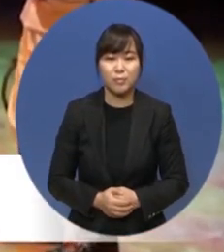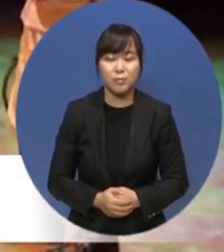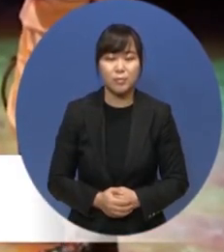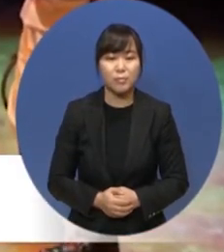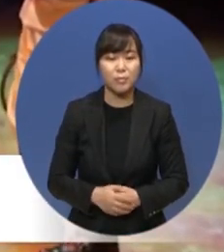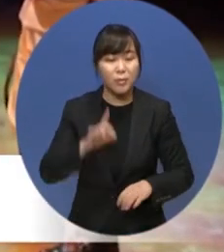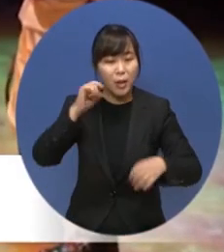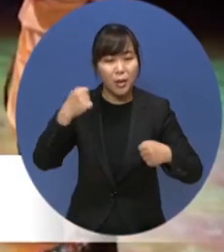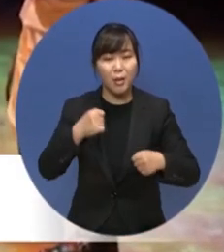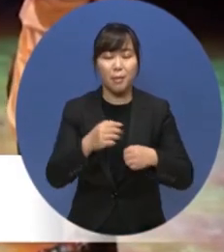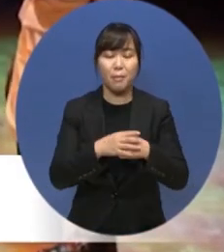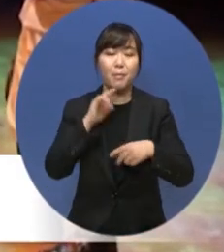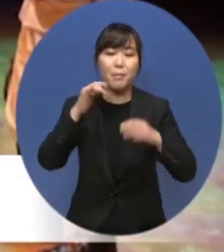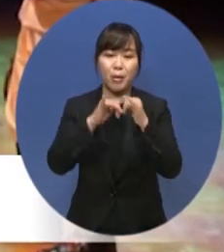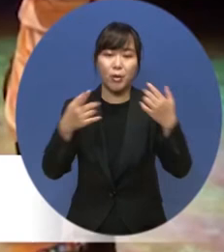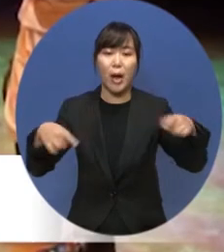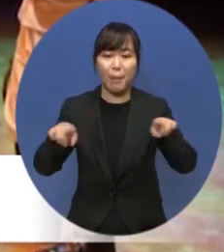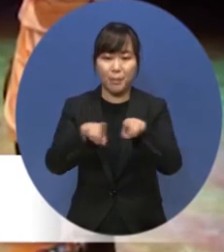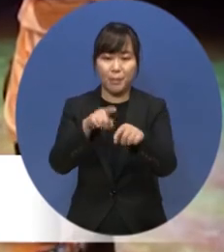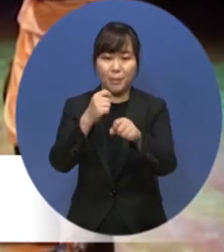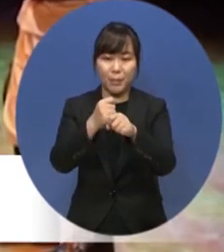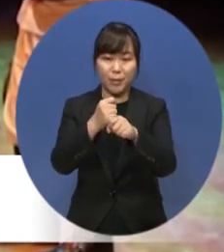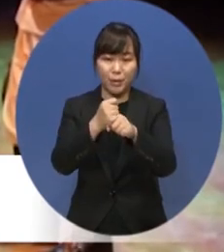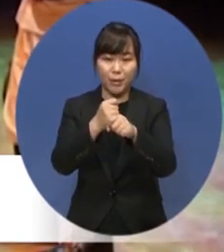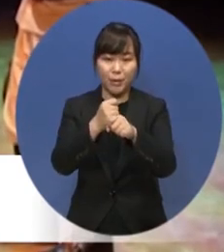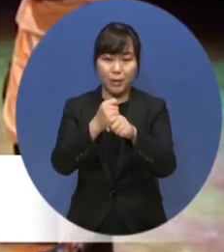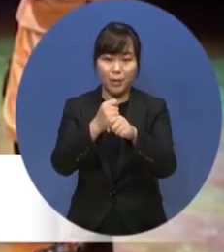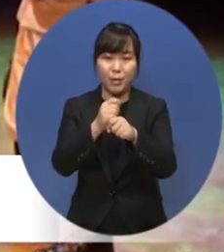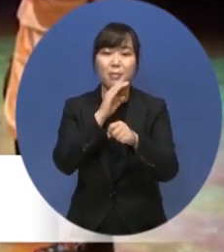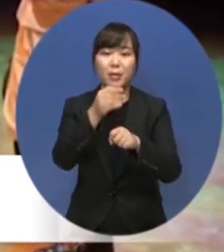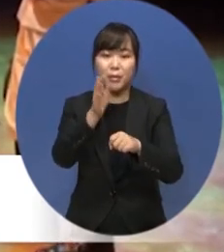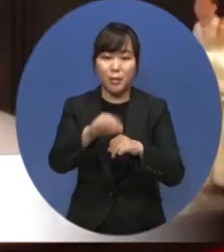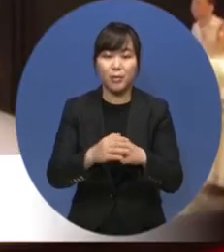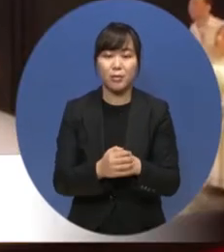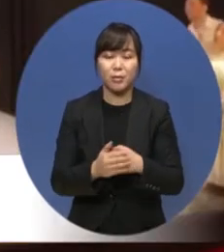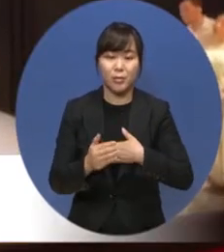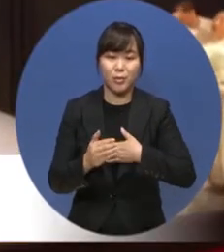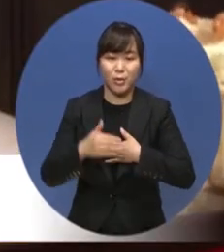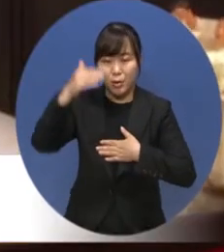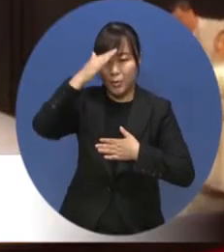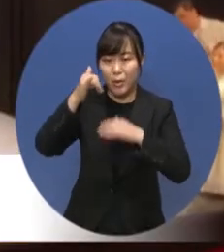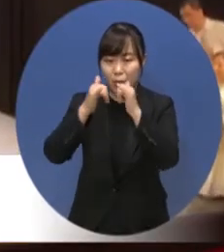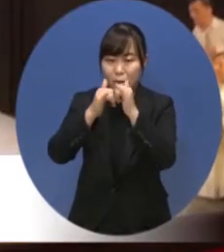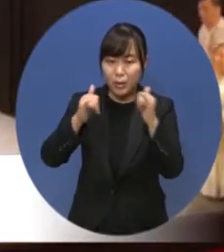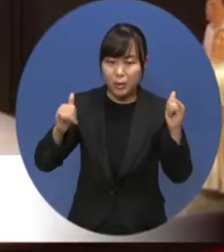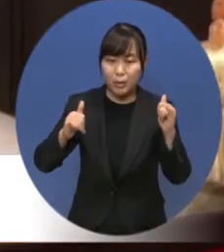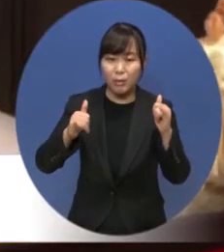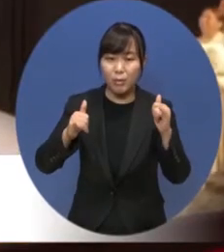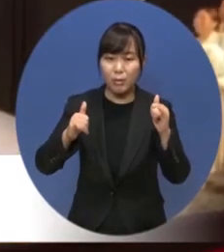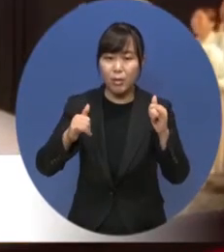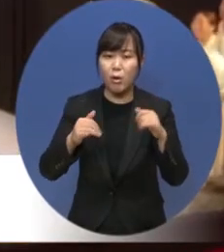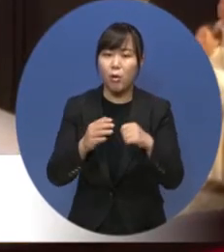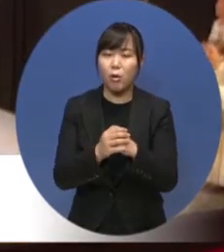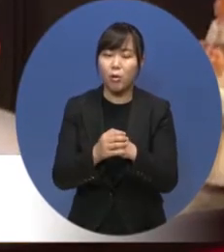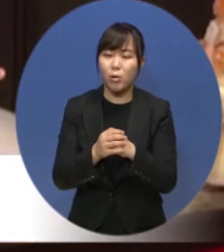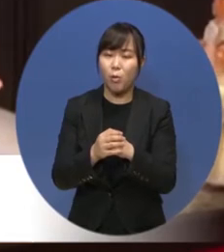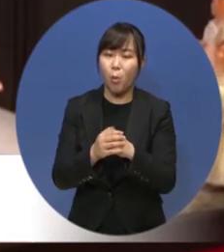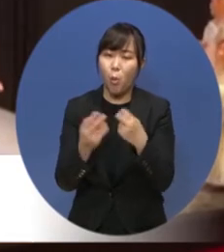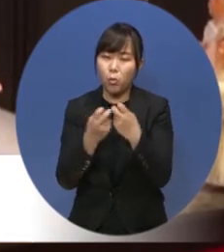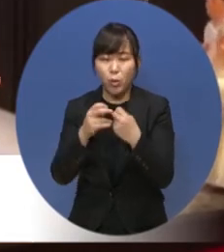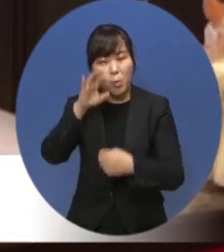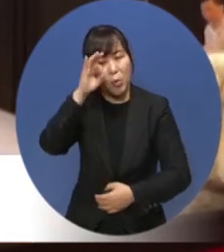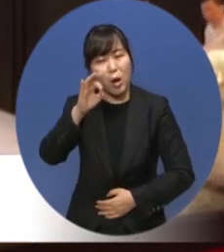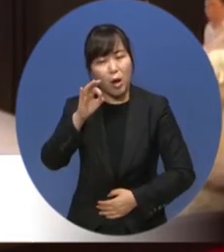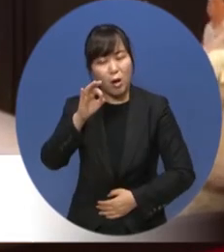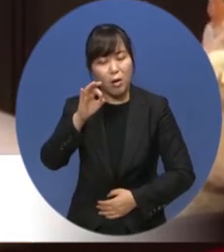연출은 실은 뭐 배우들과 같이 만들어가는 작업 중에 하나인데, 저는 관객들이 작품을 어떻게 볼까,